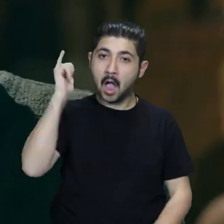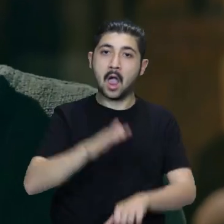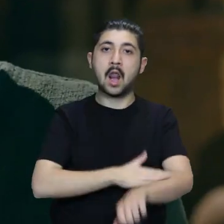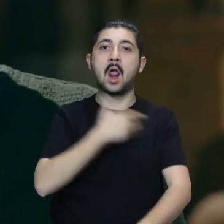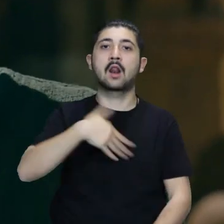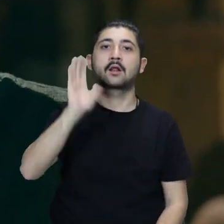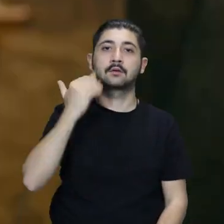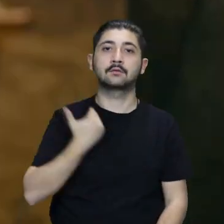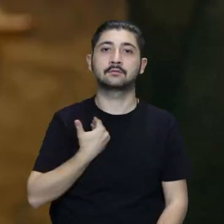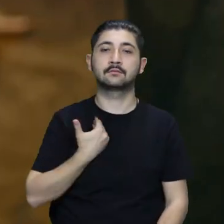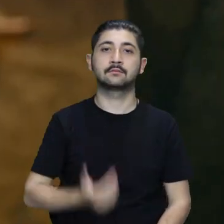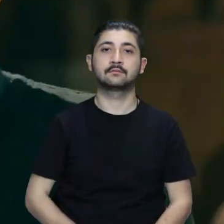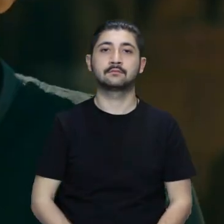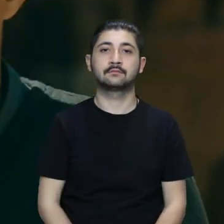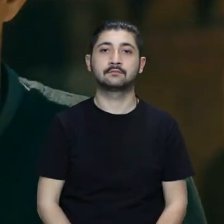olsun.